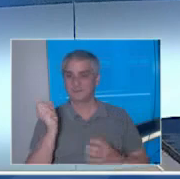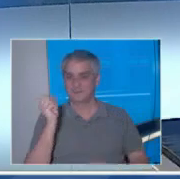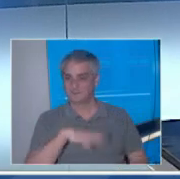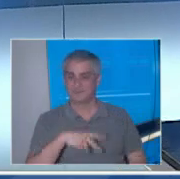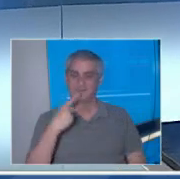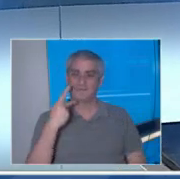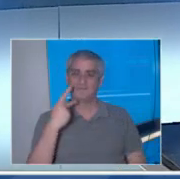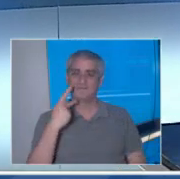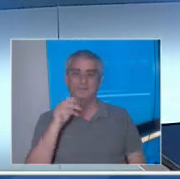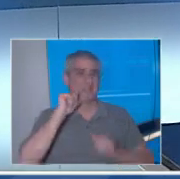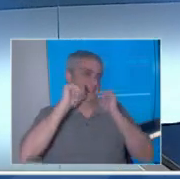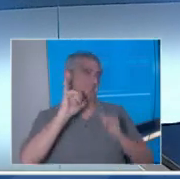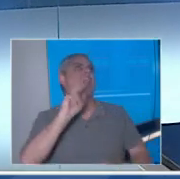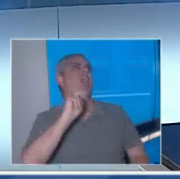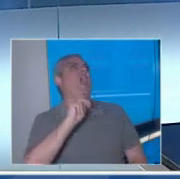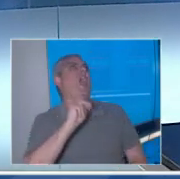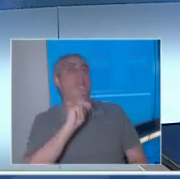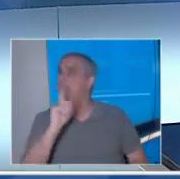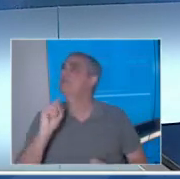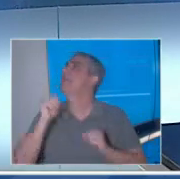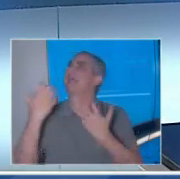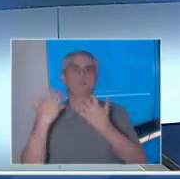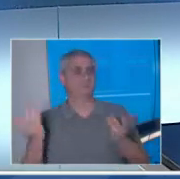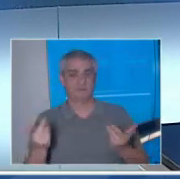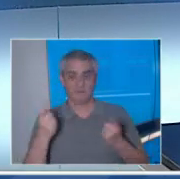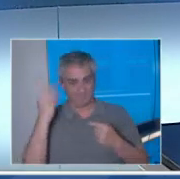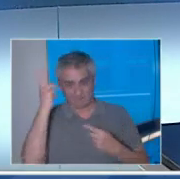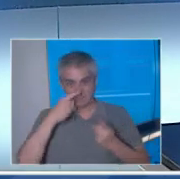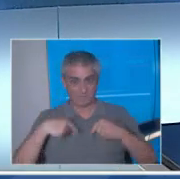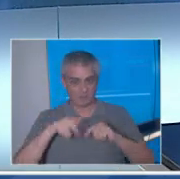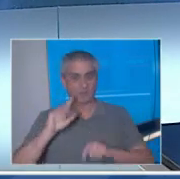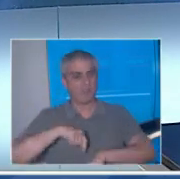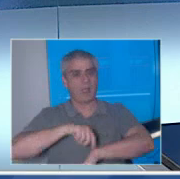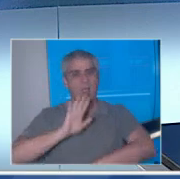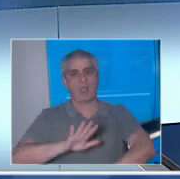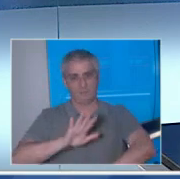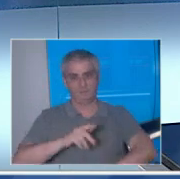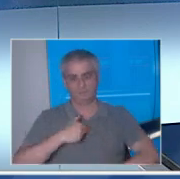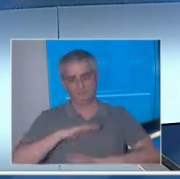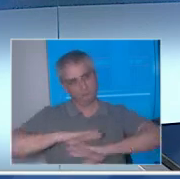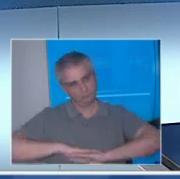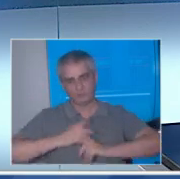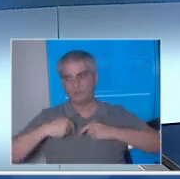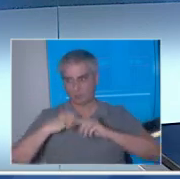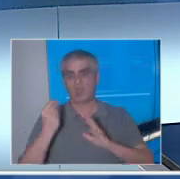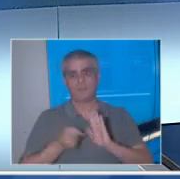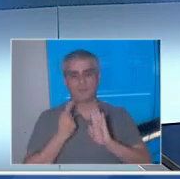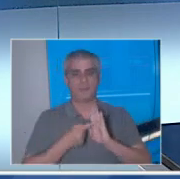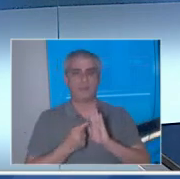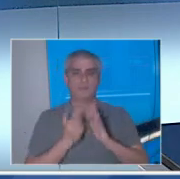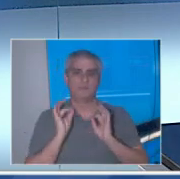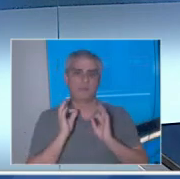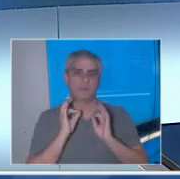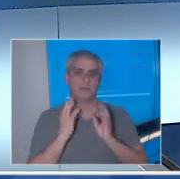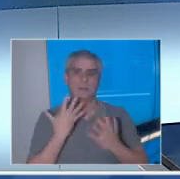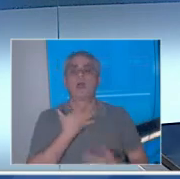פרידמן. אז מגיע ינון! מי הדליק את המזגן? עכשיו תראו, בוועדות, יכול להיות אחרי הרבה מאוד זמן, אני, מי שישב בוועדות לא פעם ולא פעם, באמת יכול